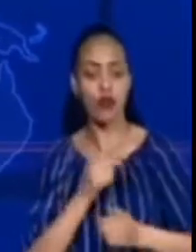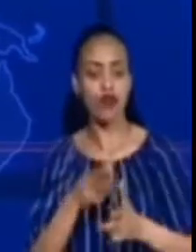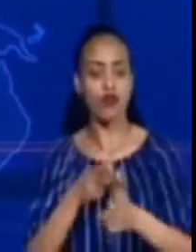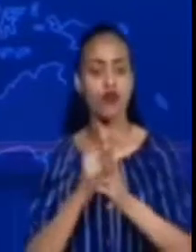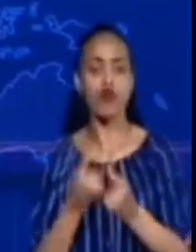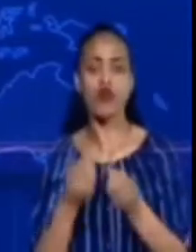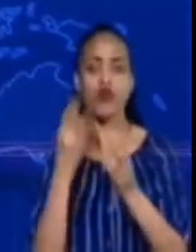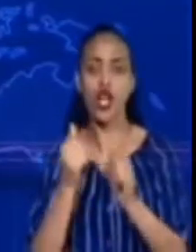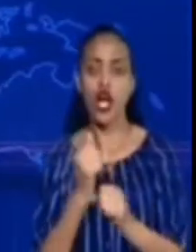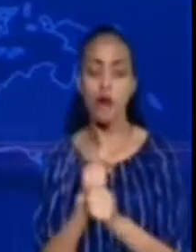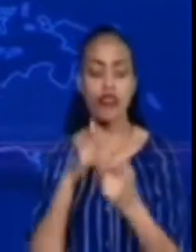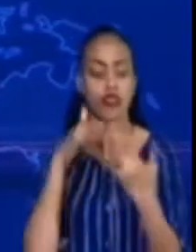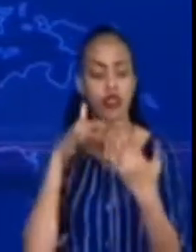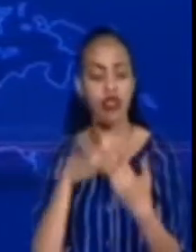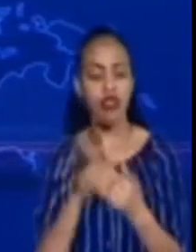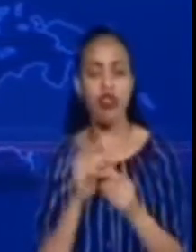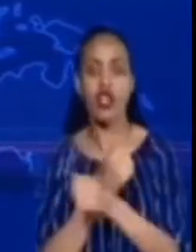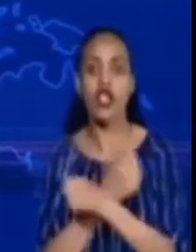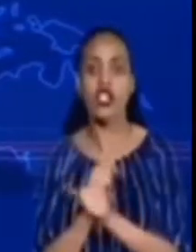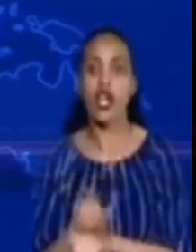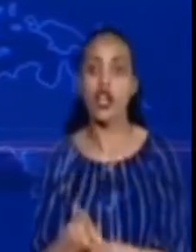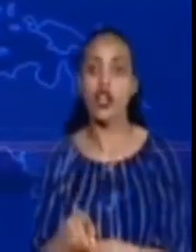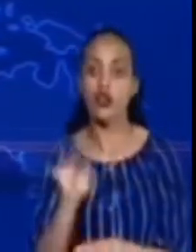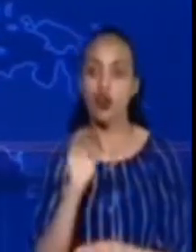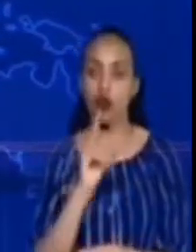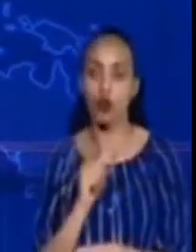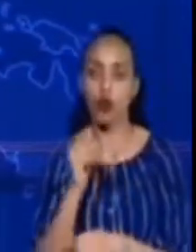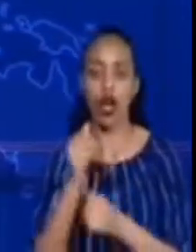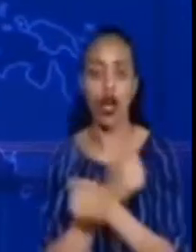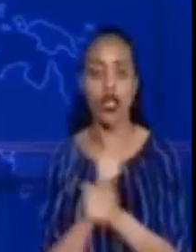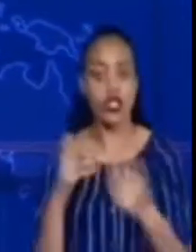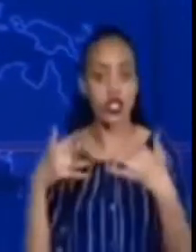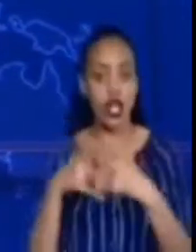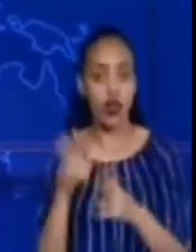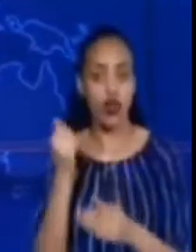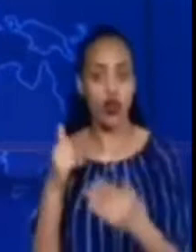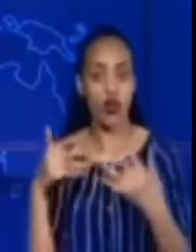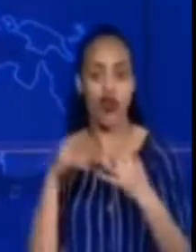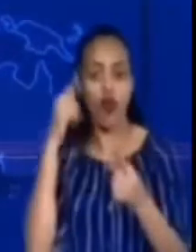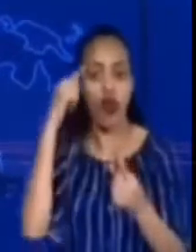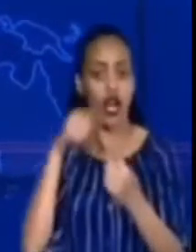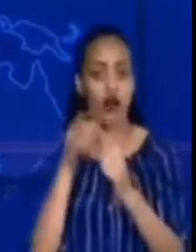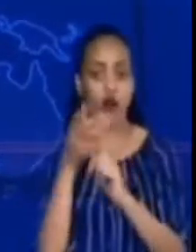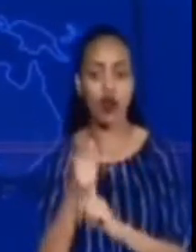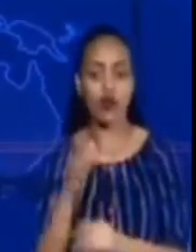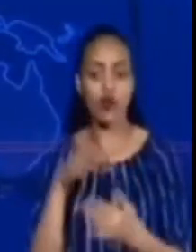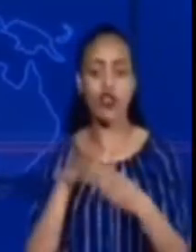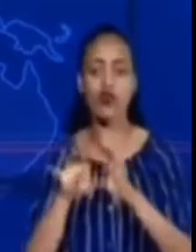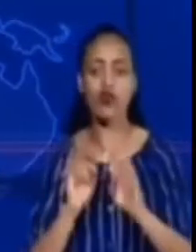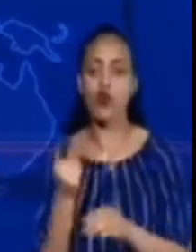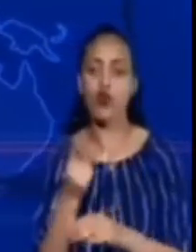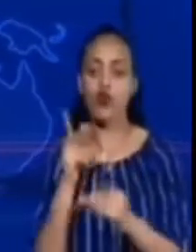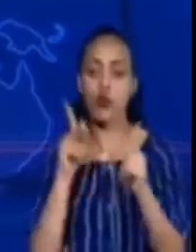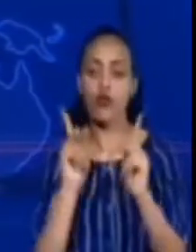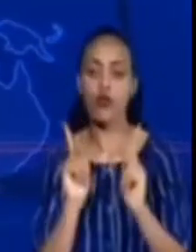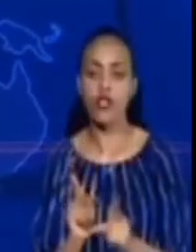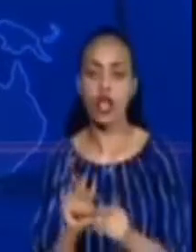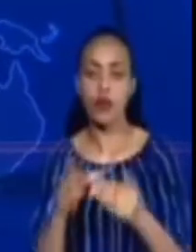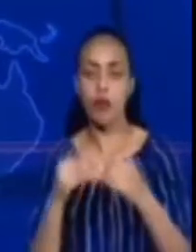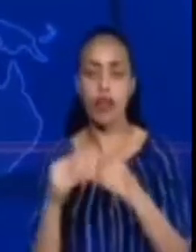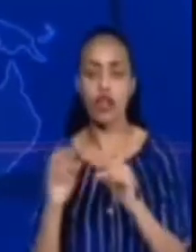ለቄሳር የእግዚአብሔርን ለእግዚአብሔር ስጧል ምን ማለት ነው የቄሳርን ለቄሳር መንግስት የሚጥለውን